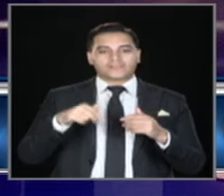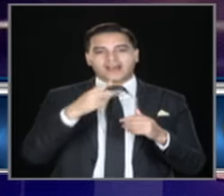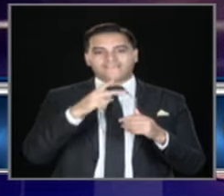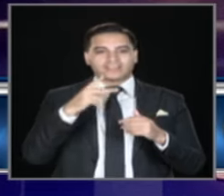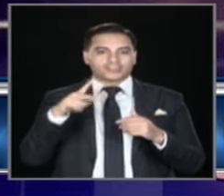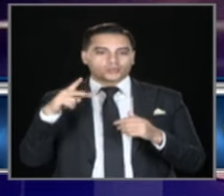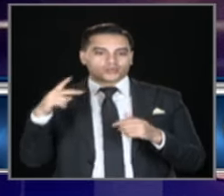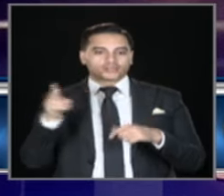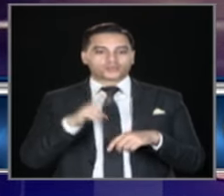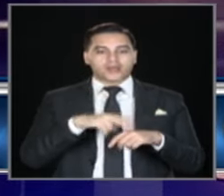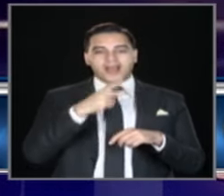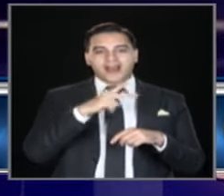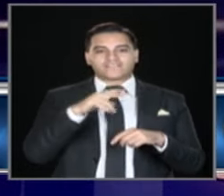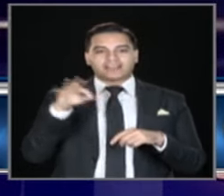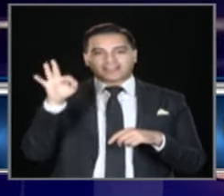2022